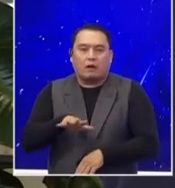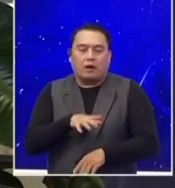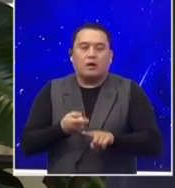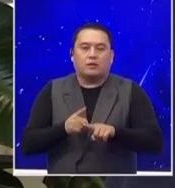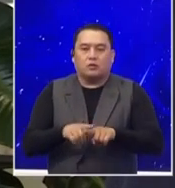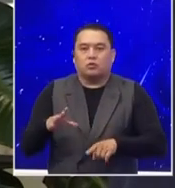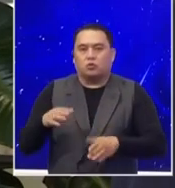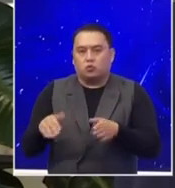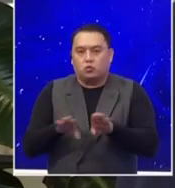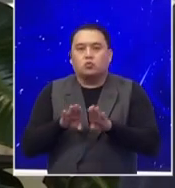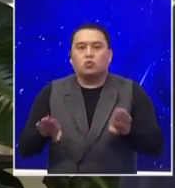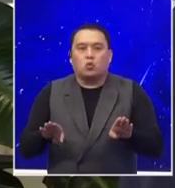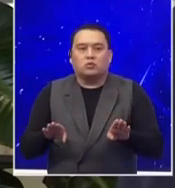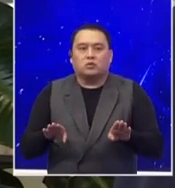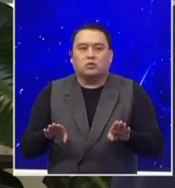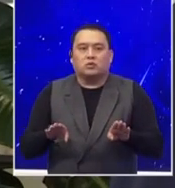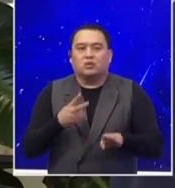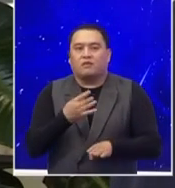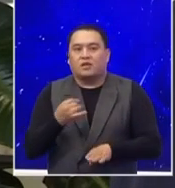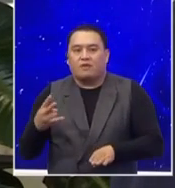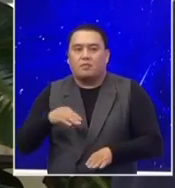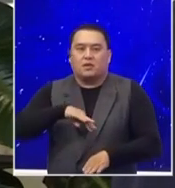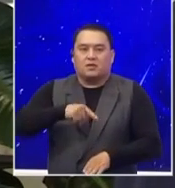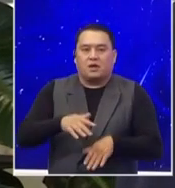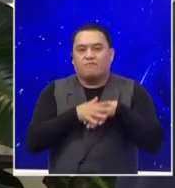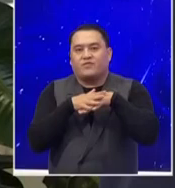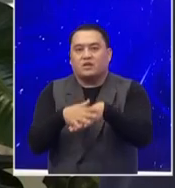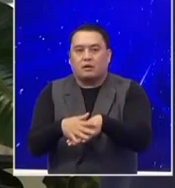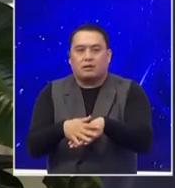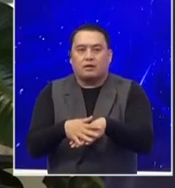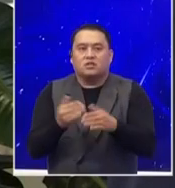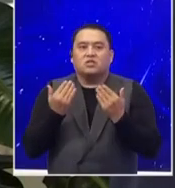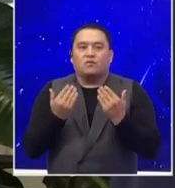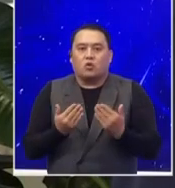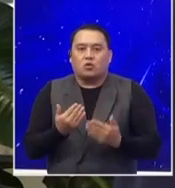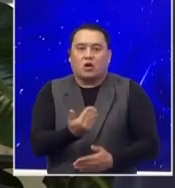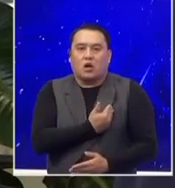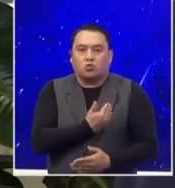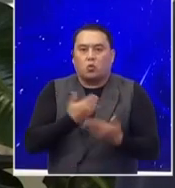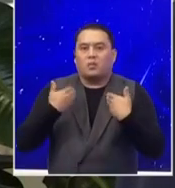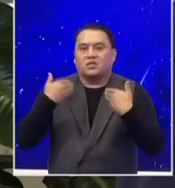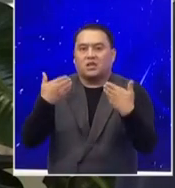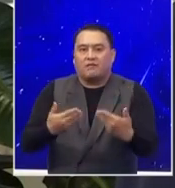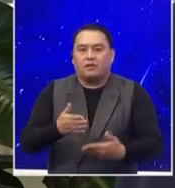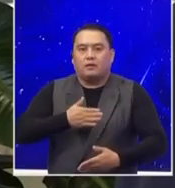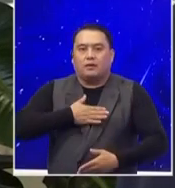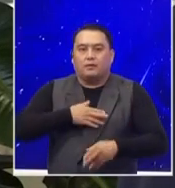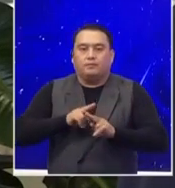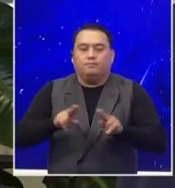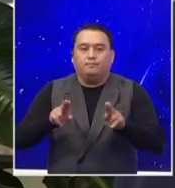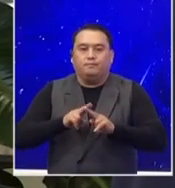тоже 2,2 миллиарда тенге выделено. Сегодня еще раз хочу поздравить наших